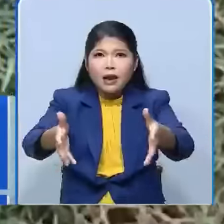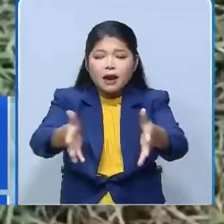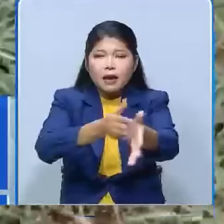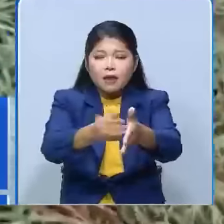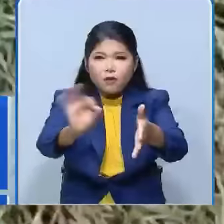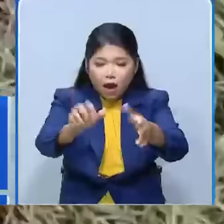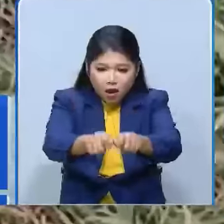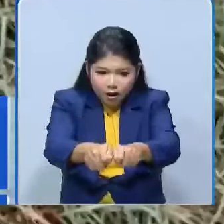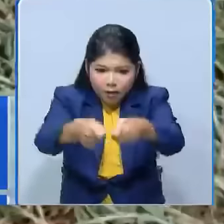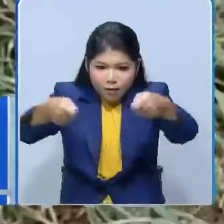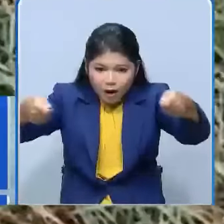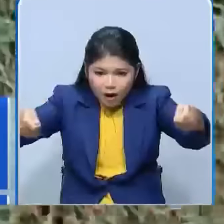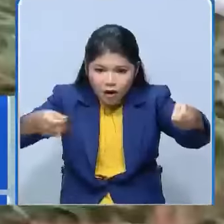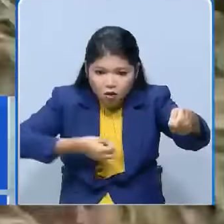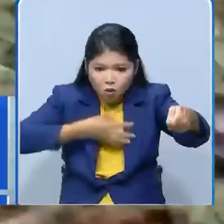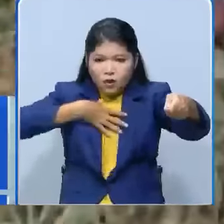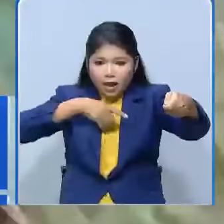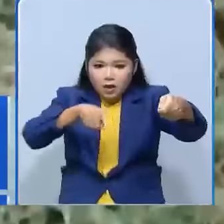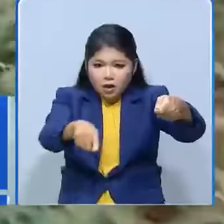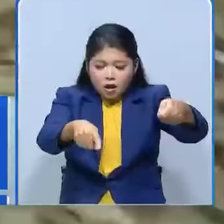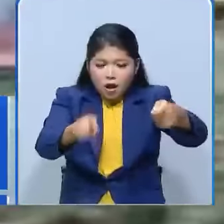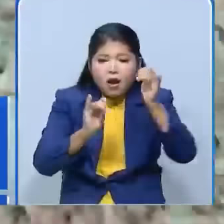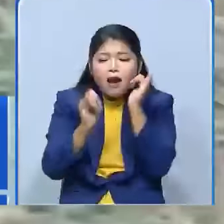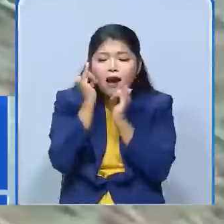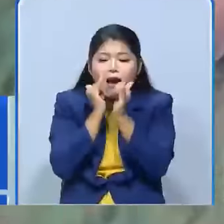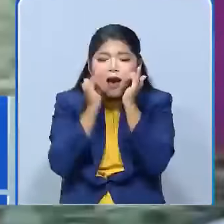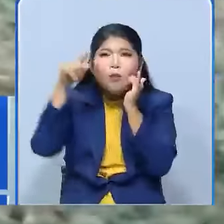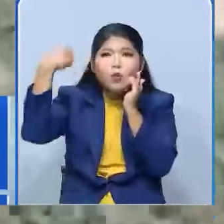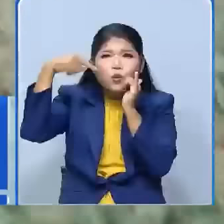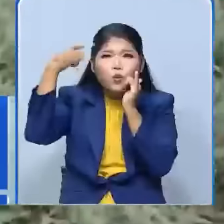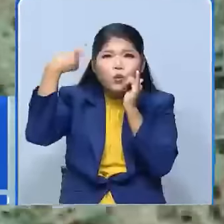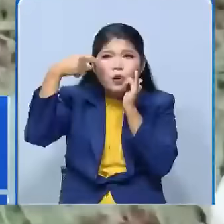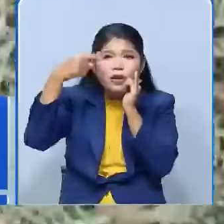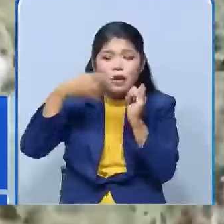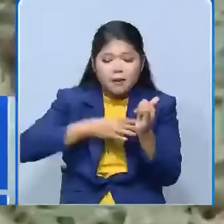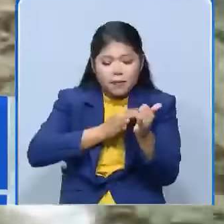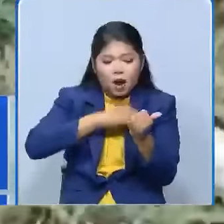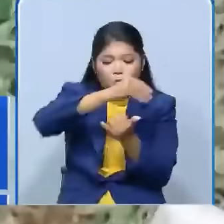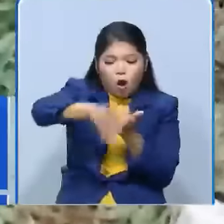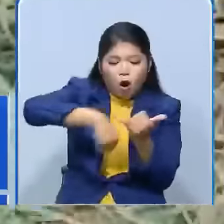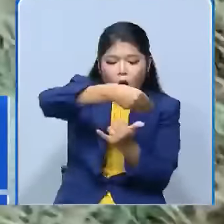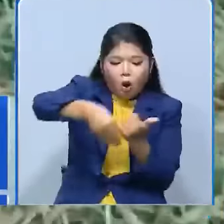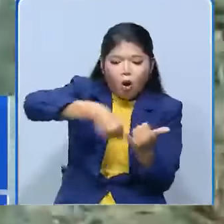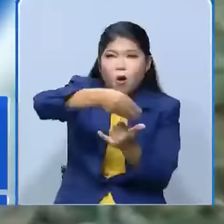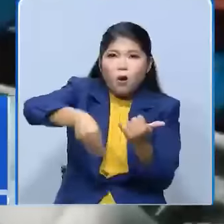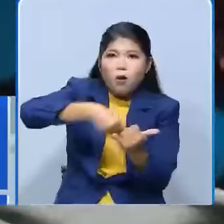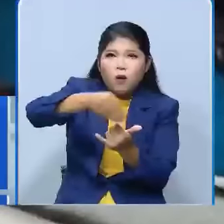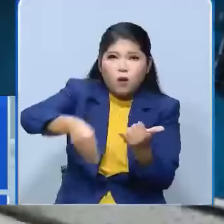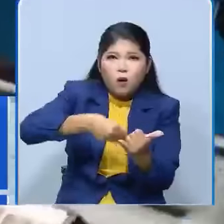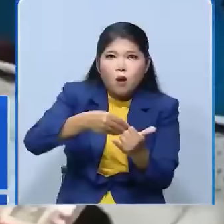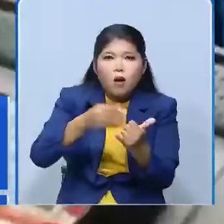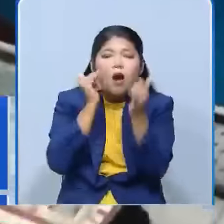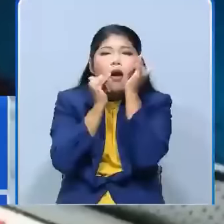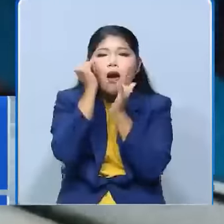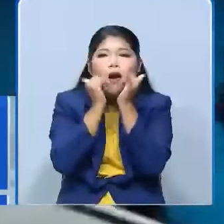ปิดดูถึงกับผงะเลยเพราะว่าในกะละมังมีทารกเพศหญิงห่อด้วยผ้าห่มโดยที่เบาะเนี่ยที่นอนของเด็กน้อยนะค